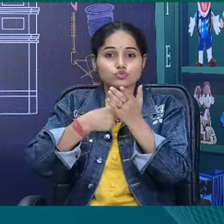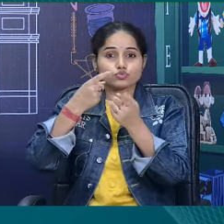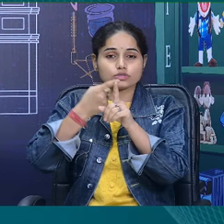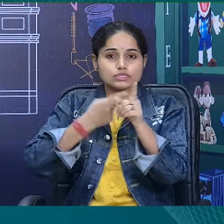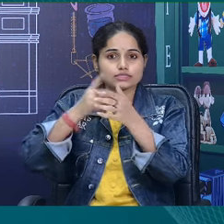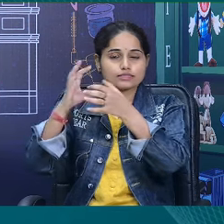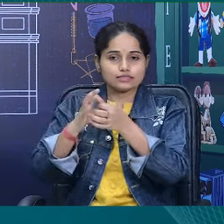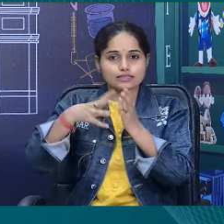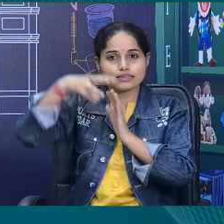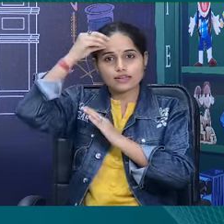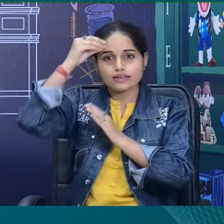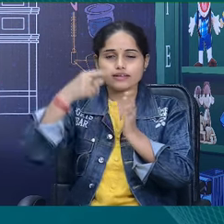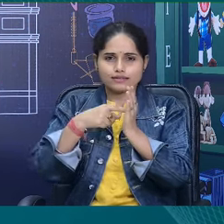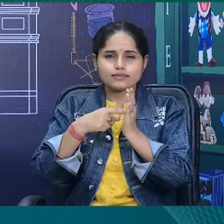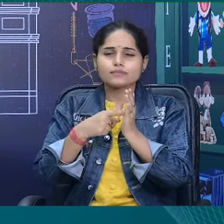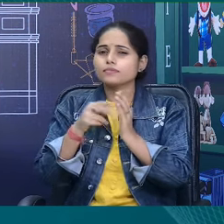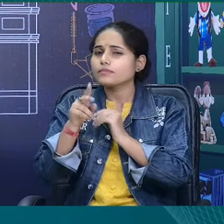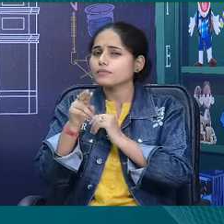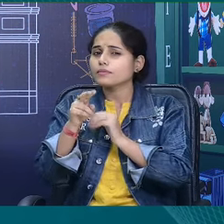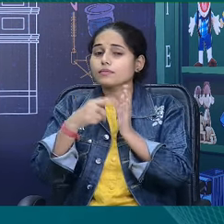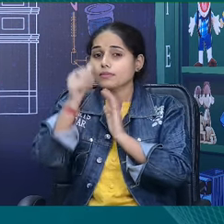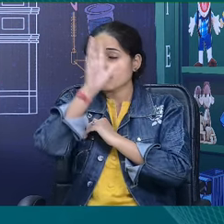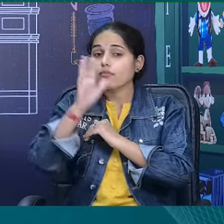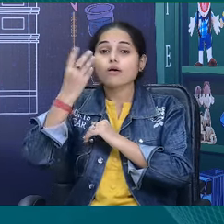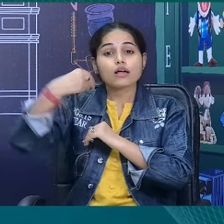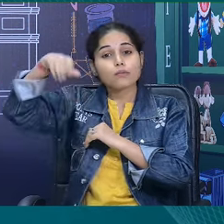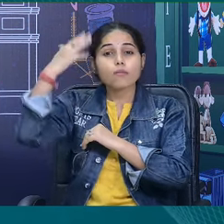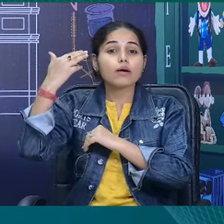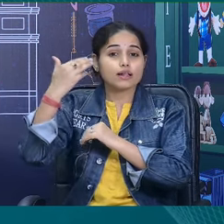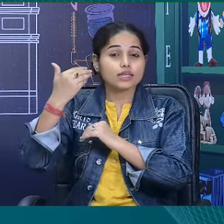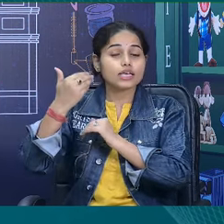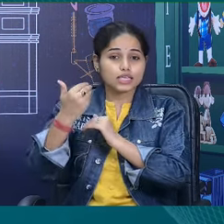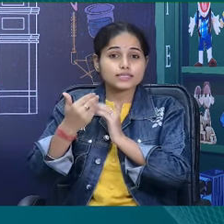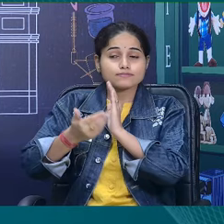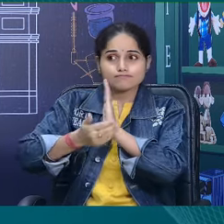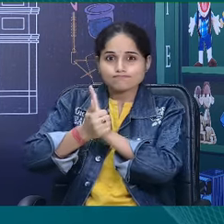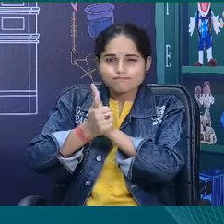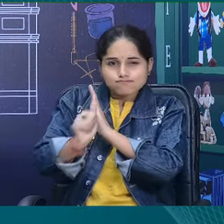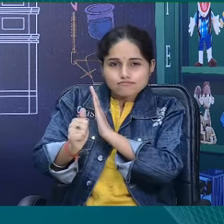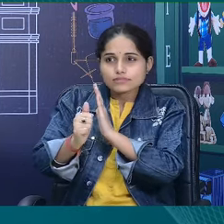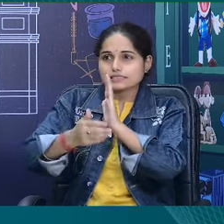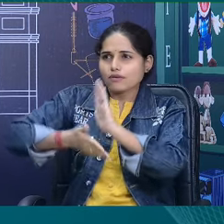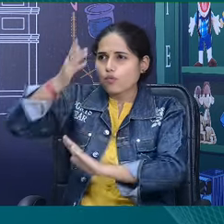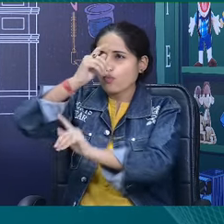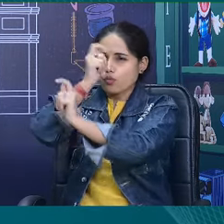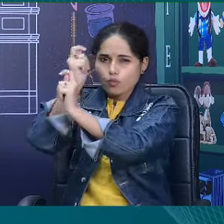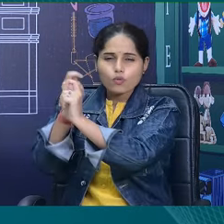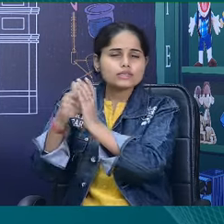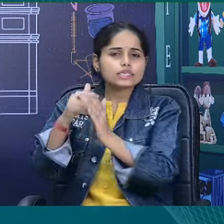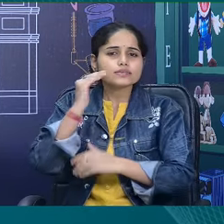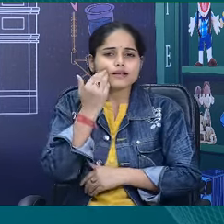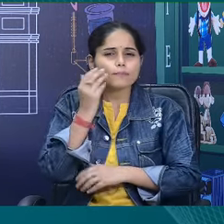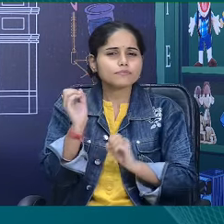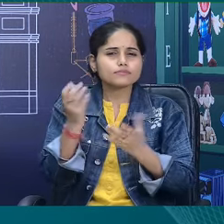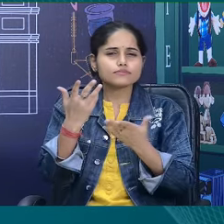में किस दौर को माना जाता है किस दौर की कला को इस दायरे में रखा जाता है सबसे पहला प्रश्न मैं मैम से यही करना